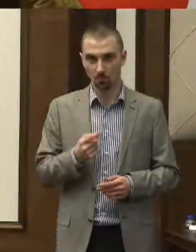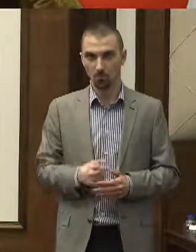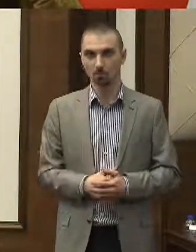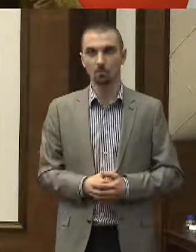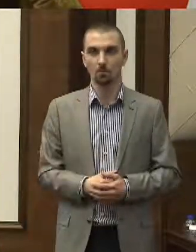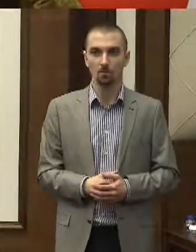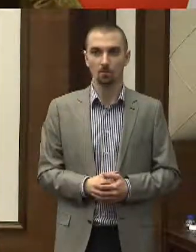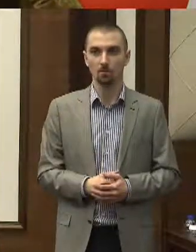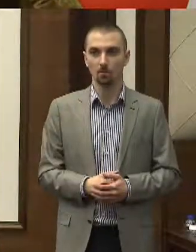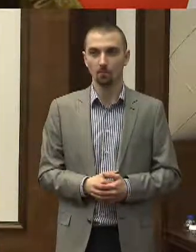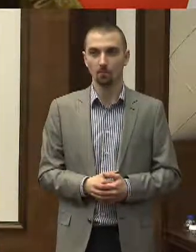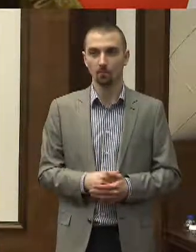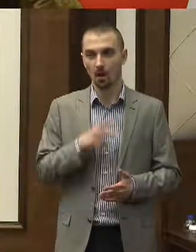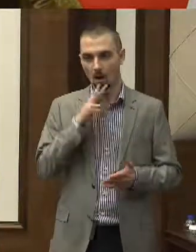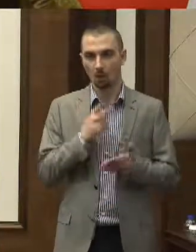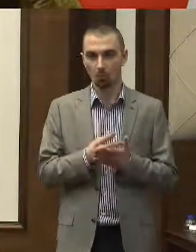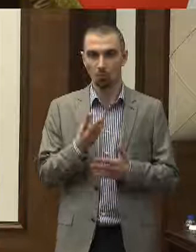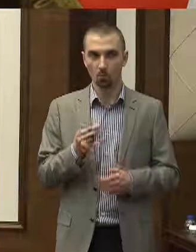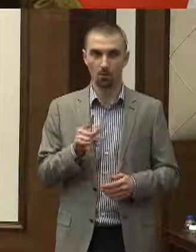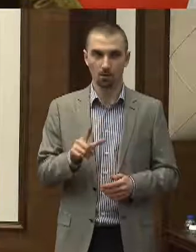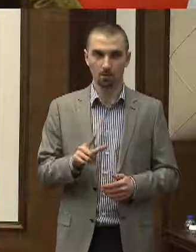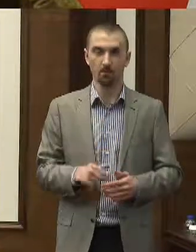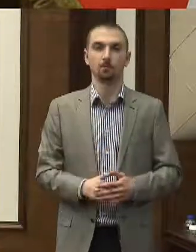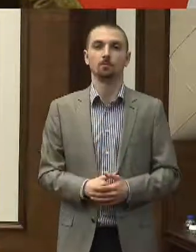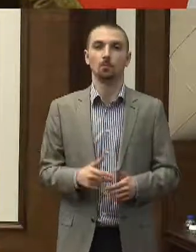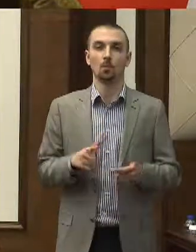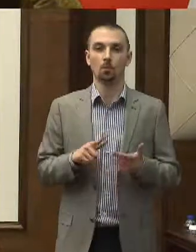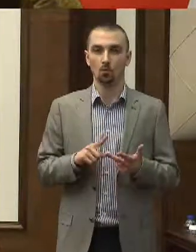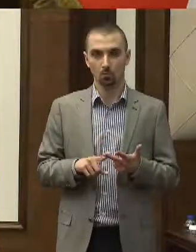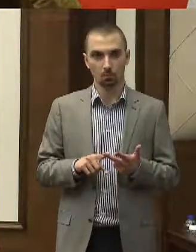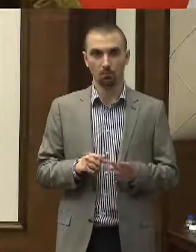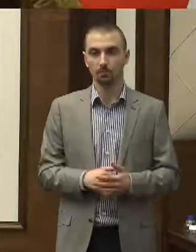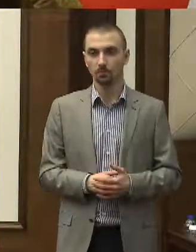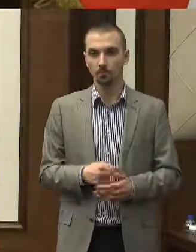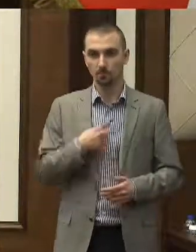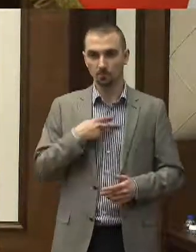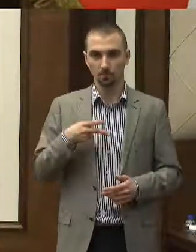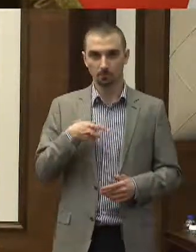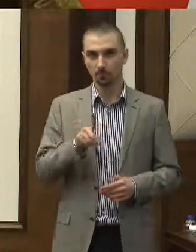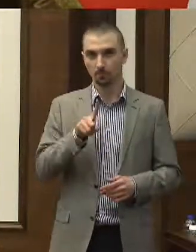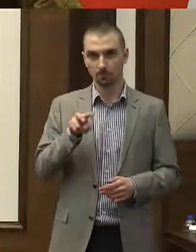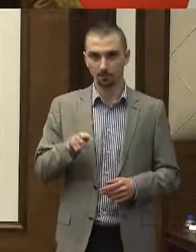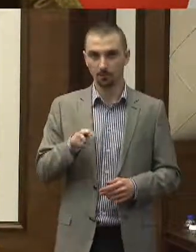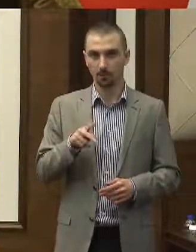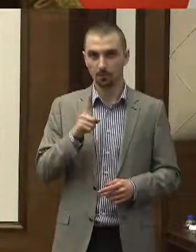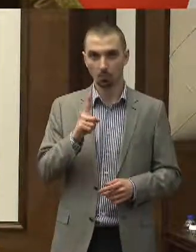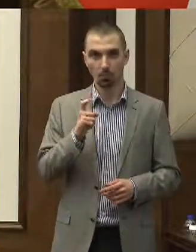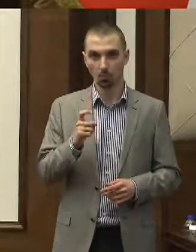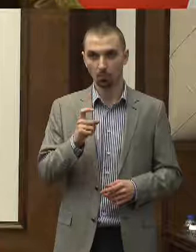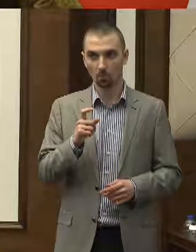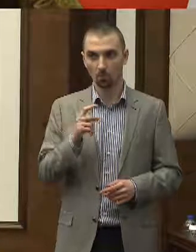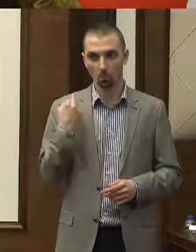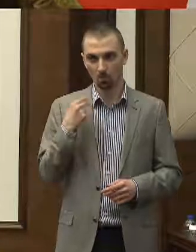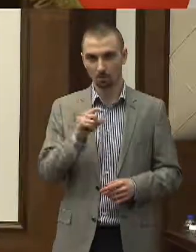maddesi gereğince müzakeresi ve karara bağlanması. 3. Belediyemizde 2018 yılında 5393